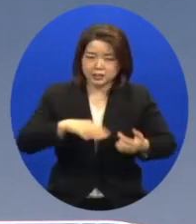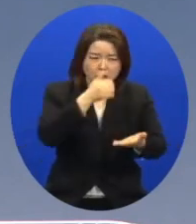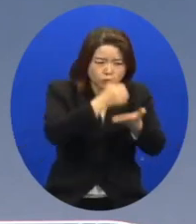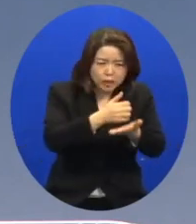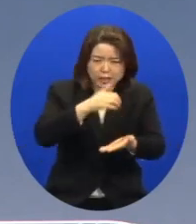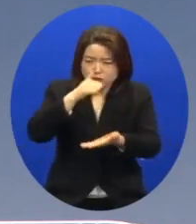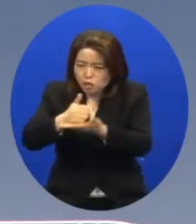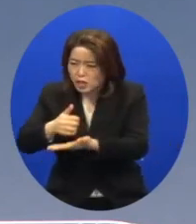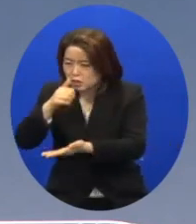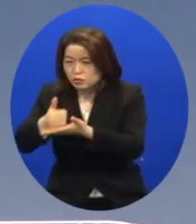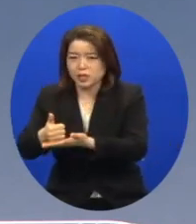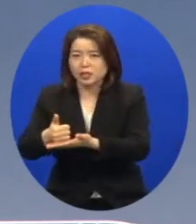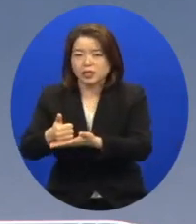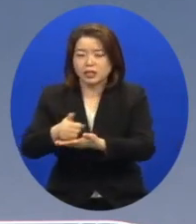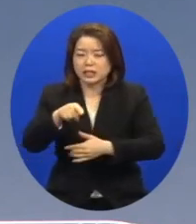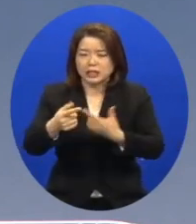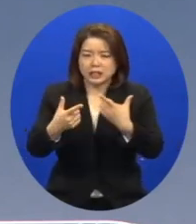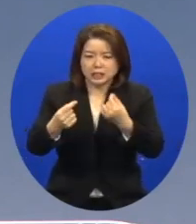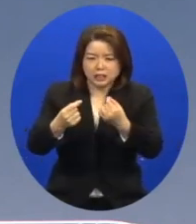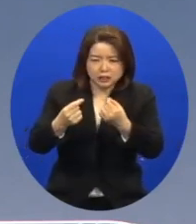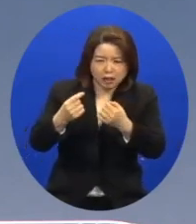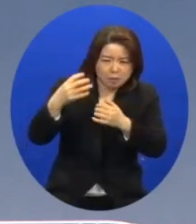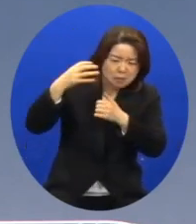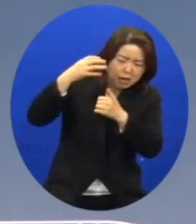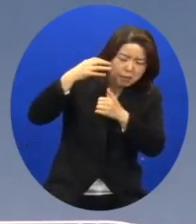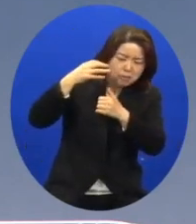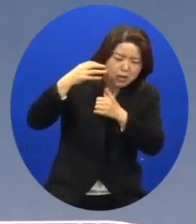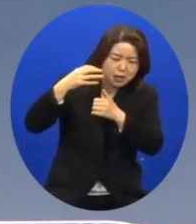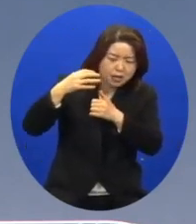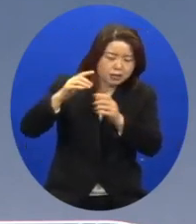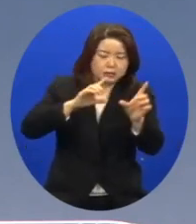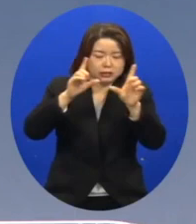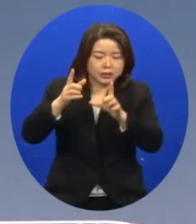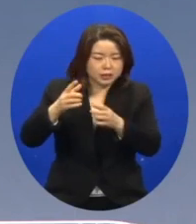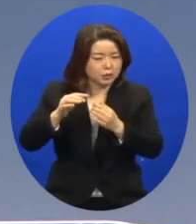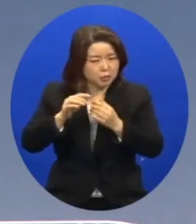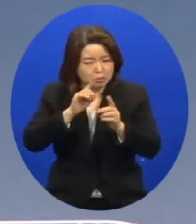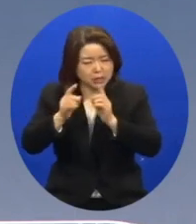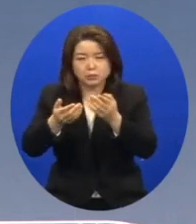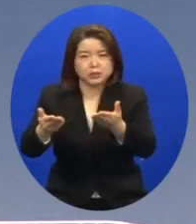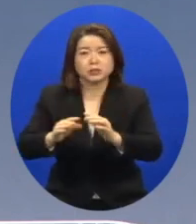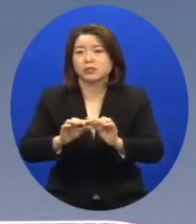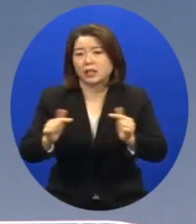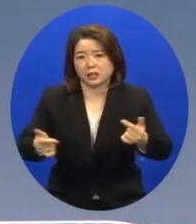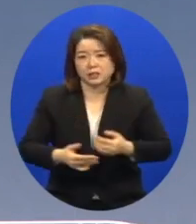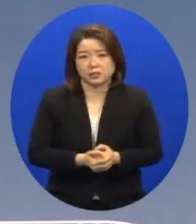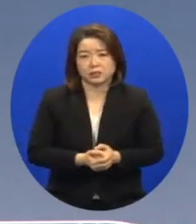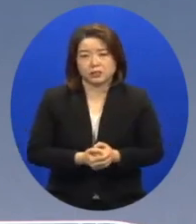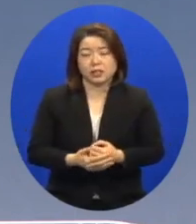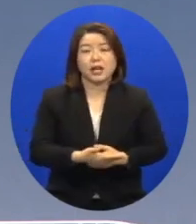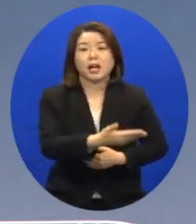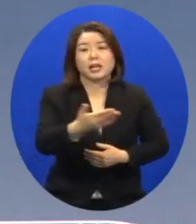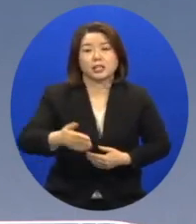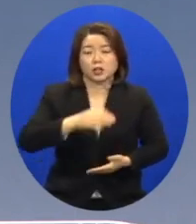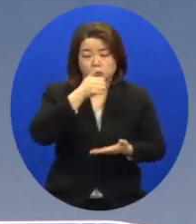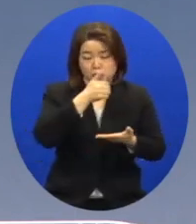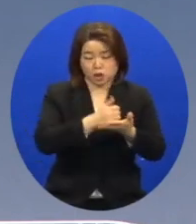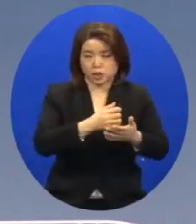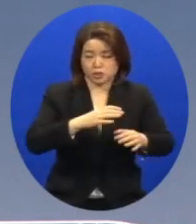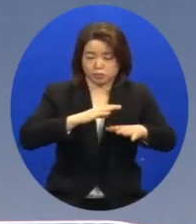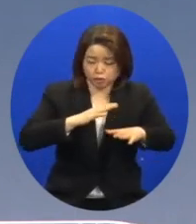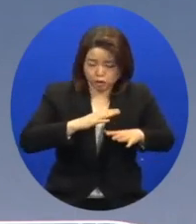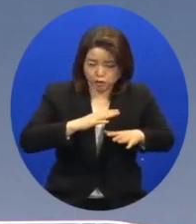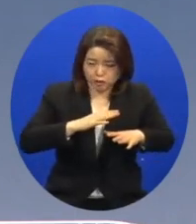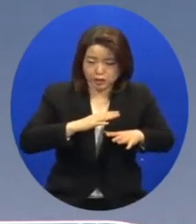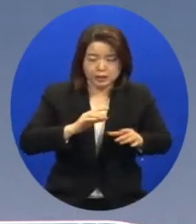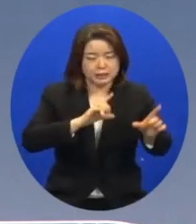그렇게 살도록 말씀드리는 것도 아닙니다 여러분이 죄가 무섭다는 사실을 분명하게 인지